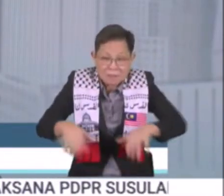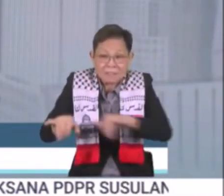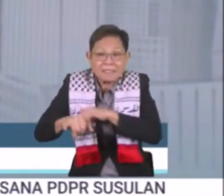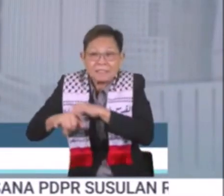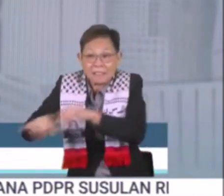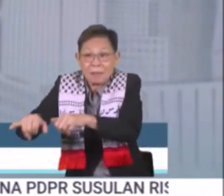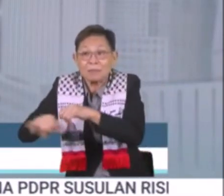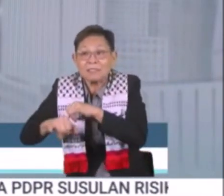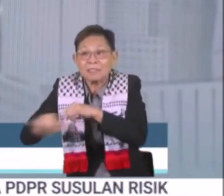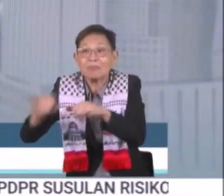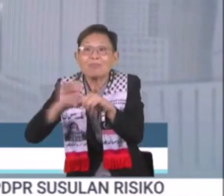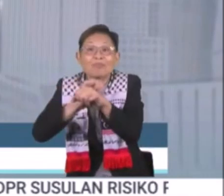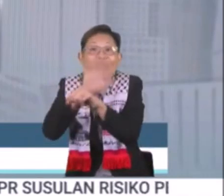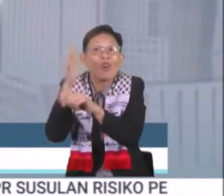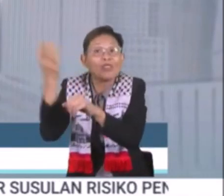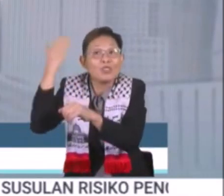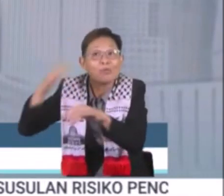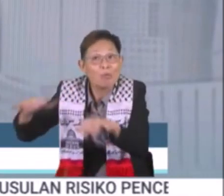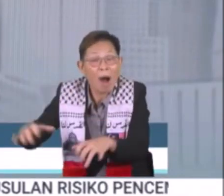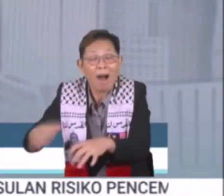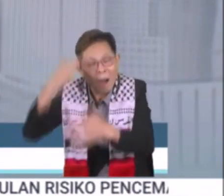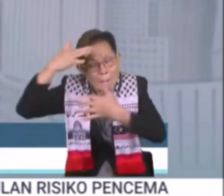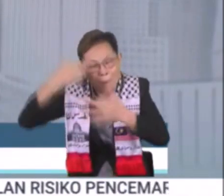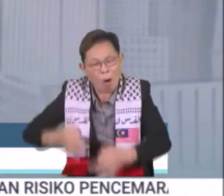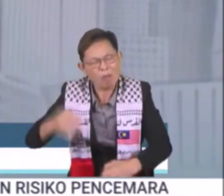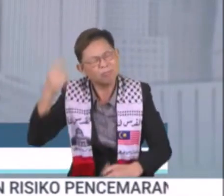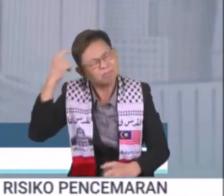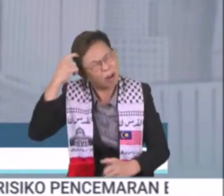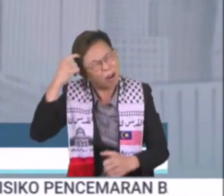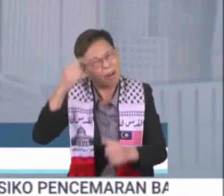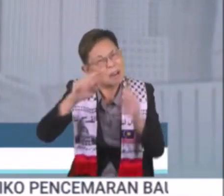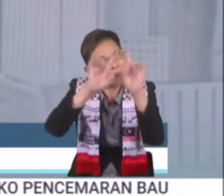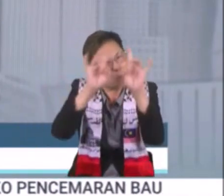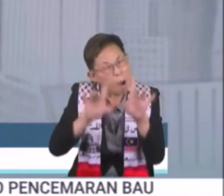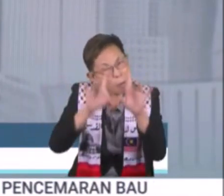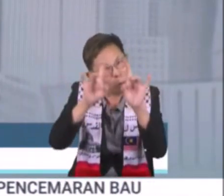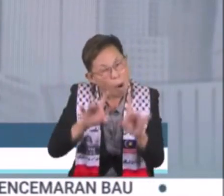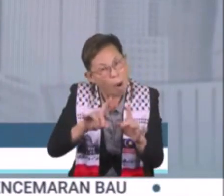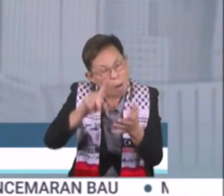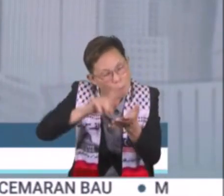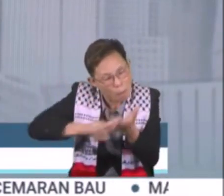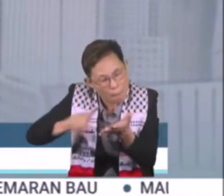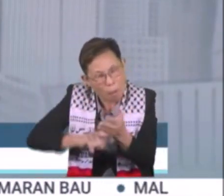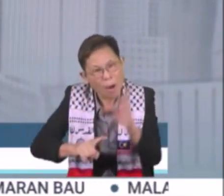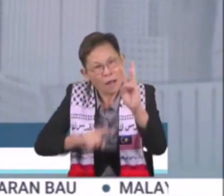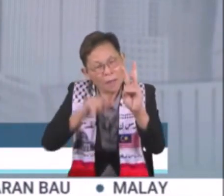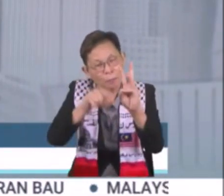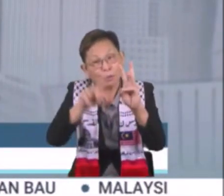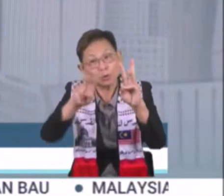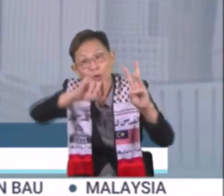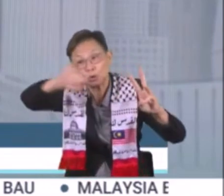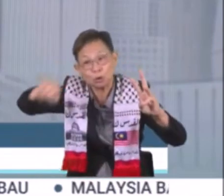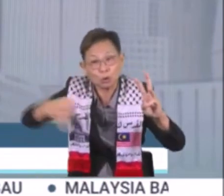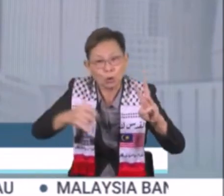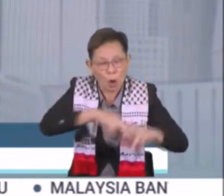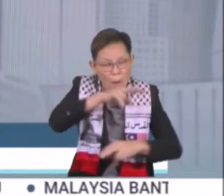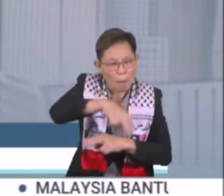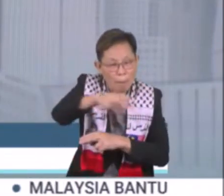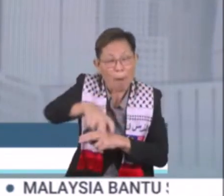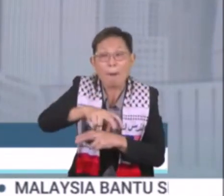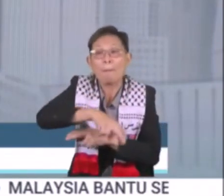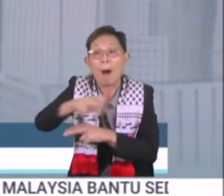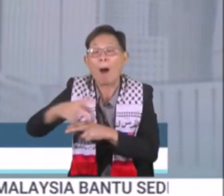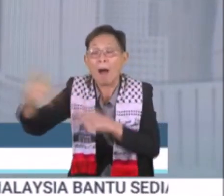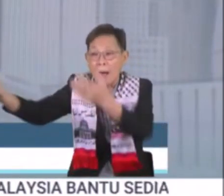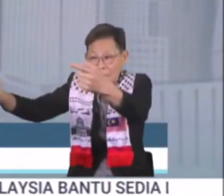krisis COVID-19. Keputusan itu mengambil kira hasil ujian saringan terhadap 6.2 juta pengembara masuk ke